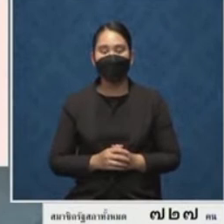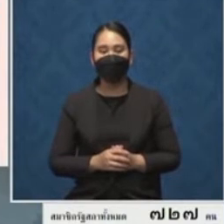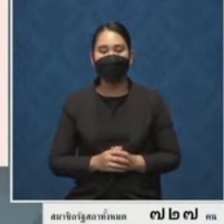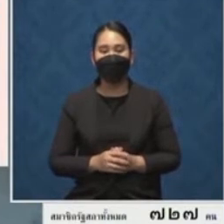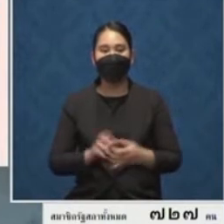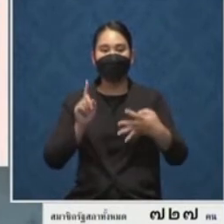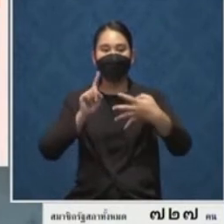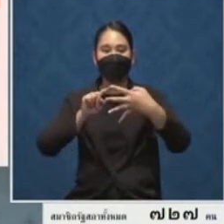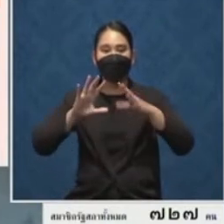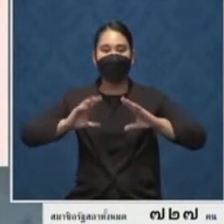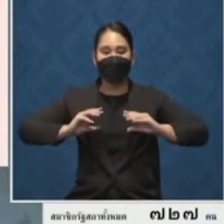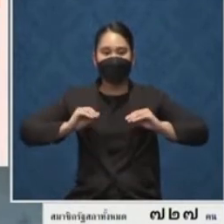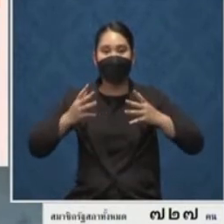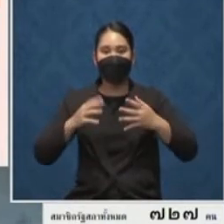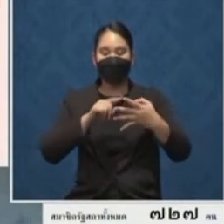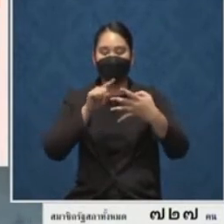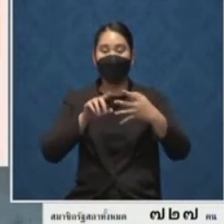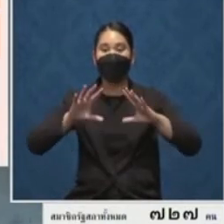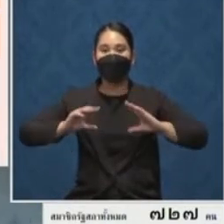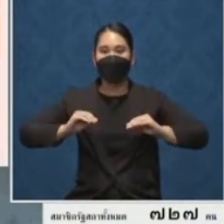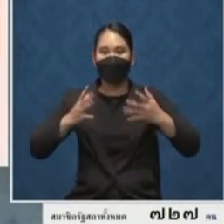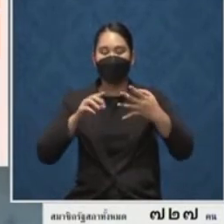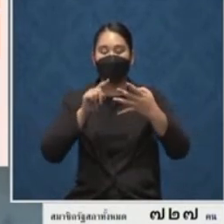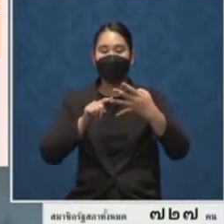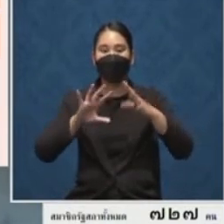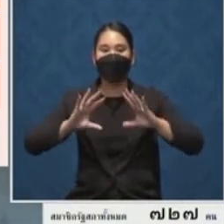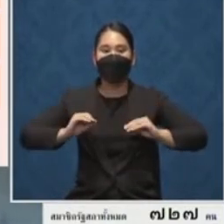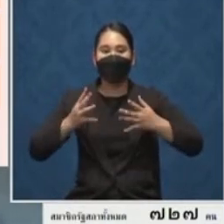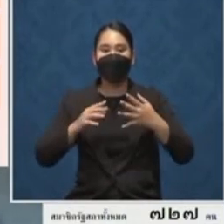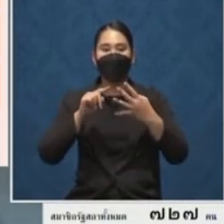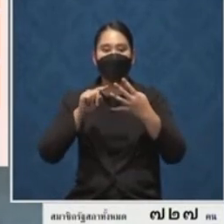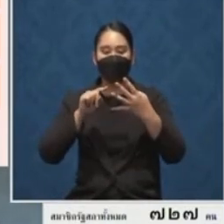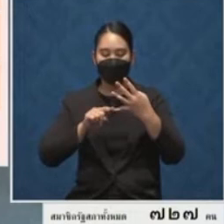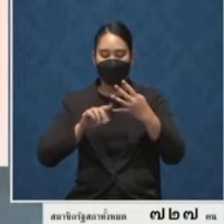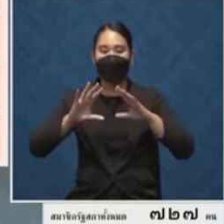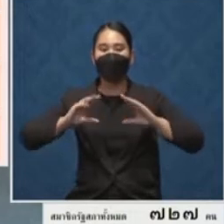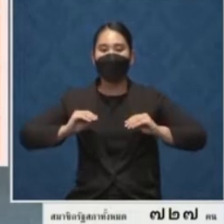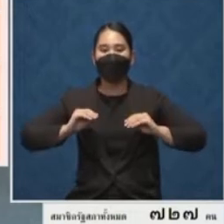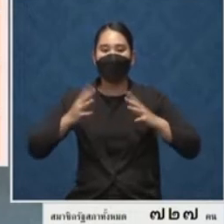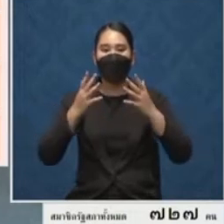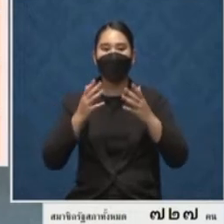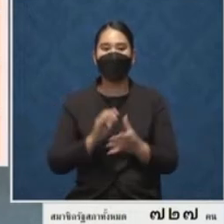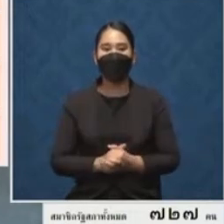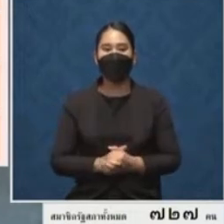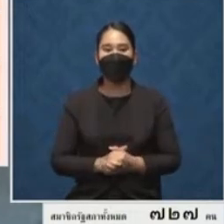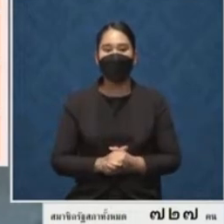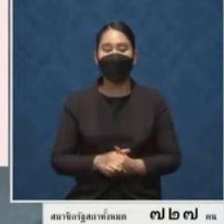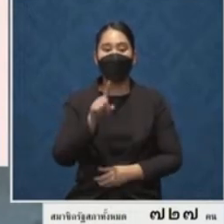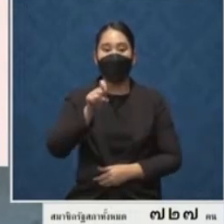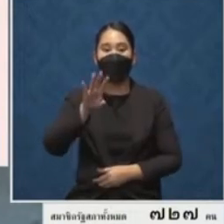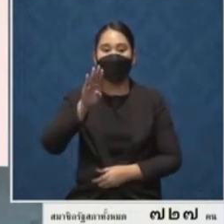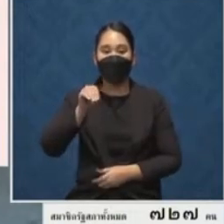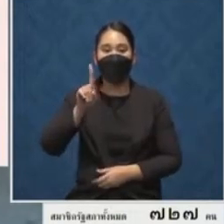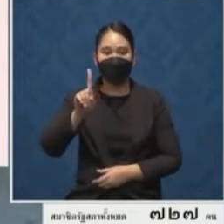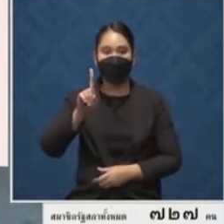การ2ไม่รับหลักการ3ไม่รับหลักการ4ไม่รับหลักการครับ 141นายเชิดพงษ์ล